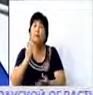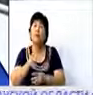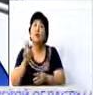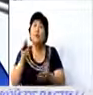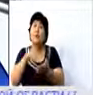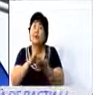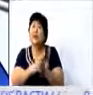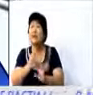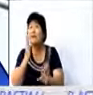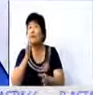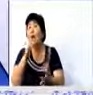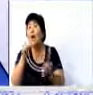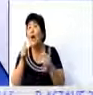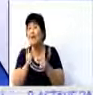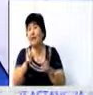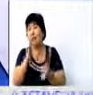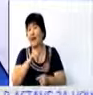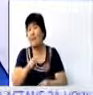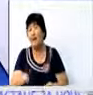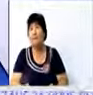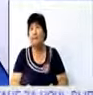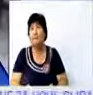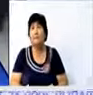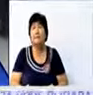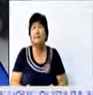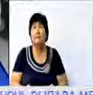по записи в указанное время.